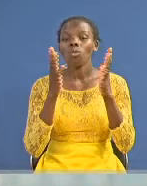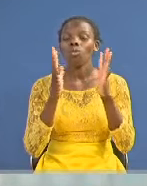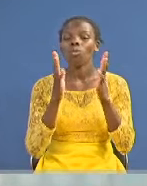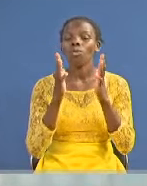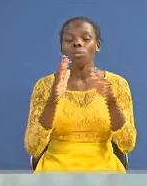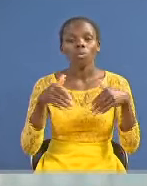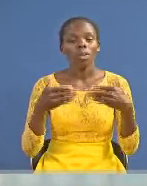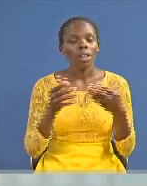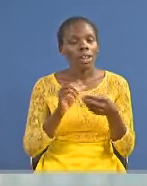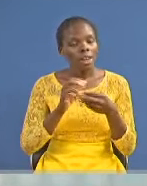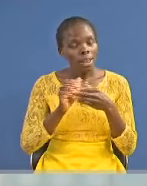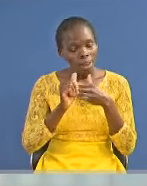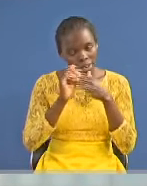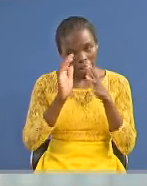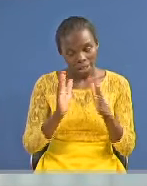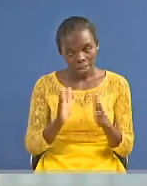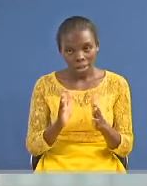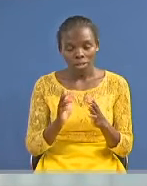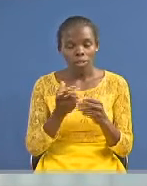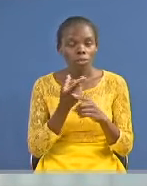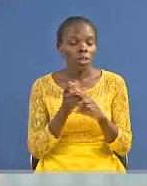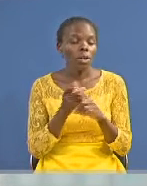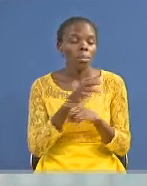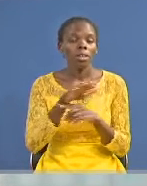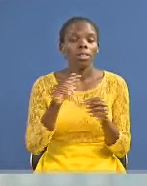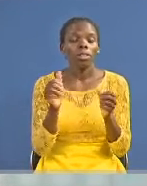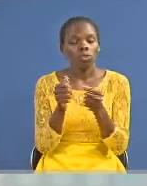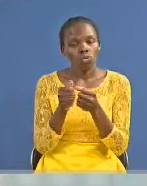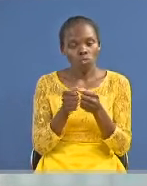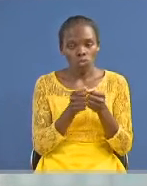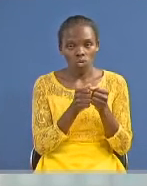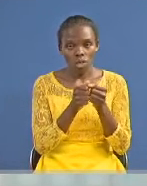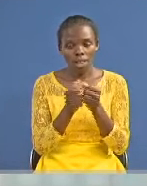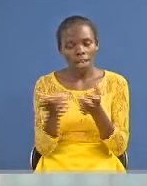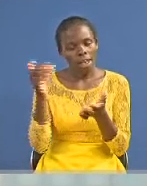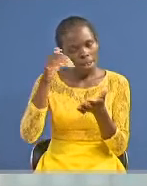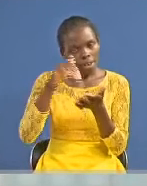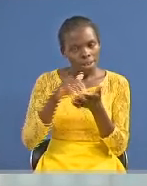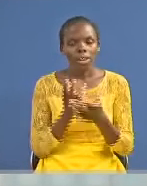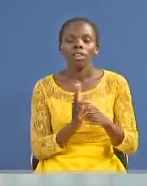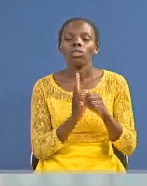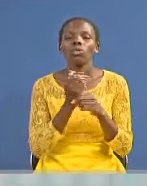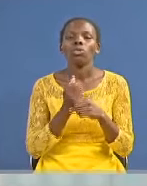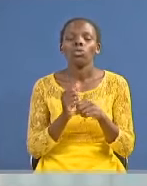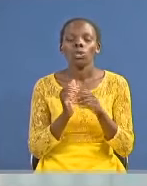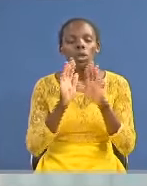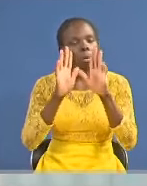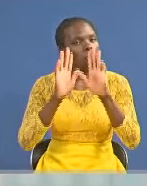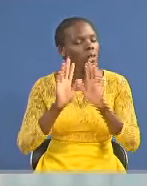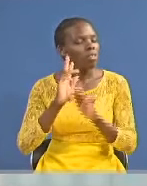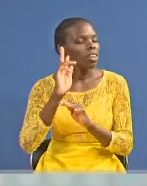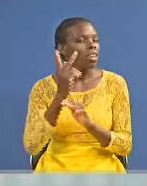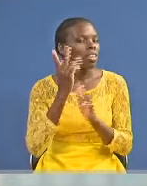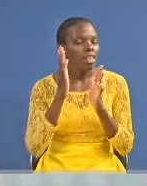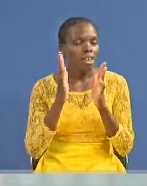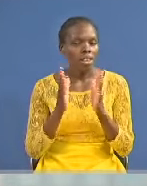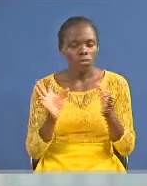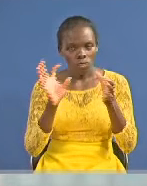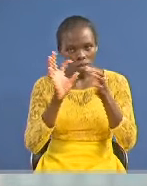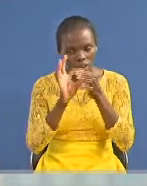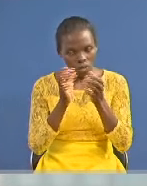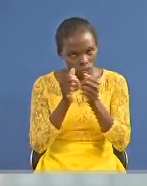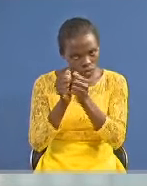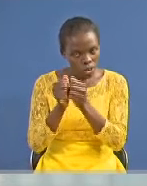ambazo zimewaleta viongozi wa matabaka mbalimbali pamoja. Kwa mara nyingine, Rais Kenyatta amesisitiza umuhimu wa Kenya kuungana kwa